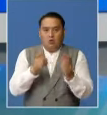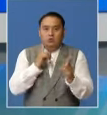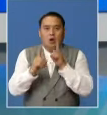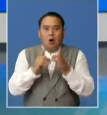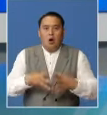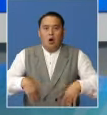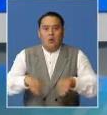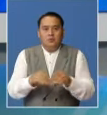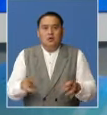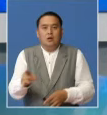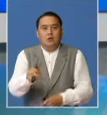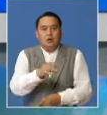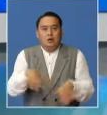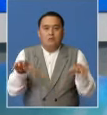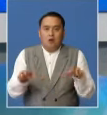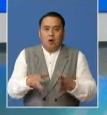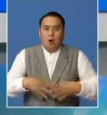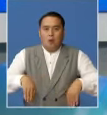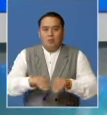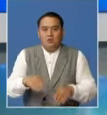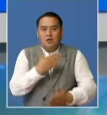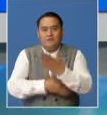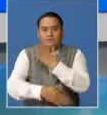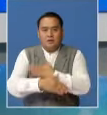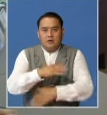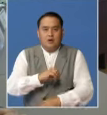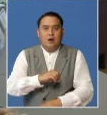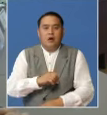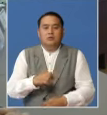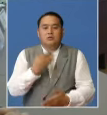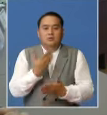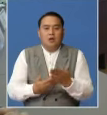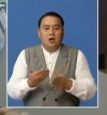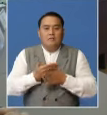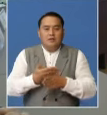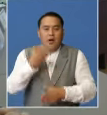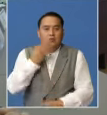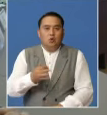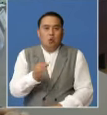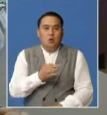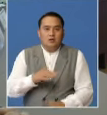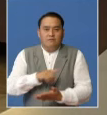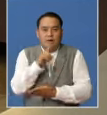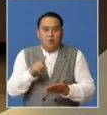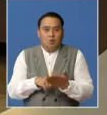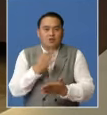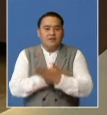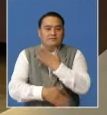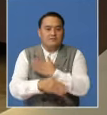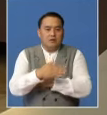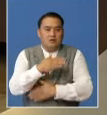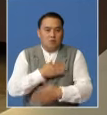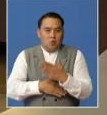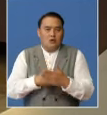заседании общественного совета региона председатель общества инвалидов Ердлек и советник акима Алматинской области по вопросам инвалидов